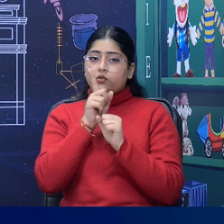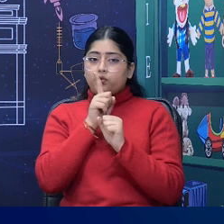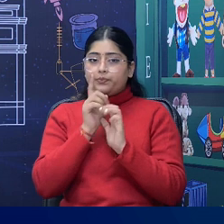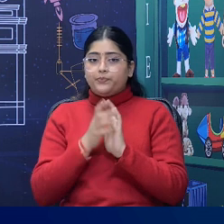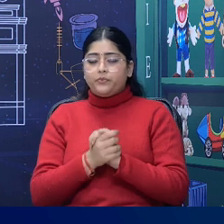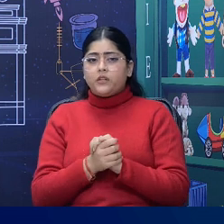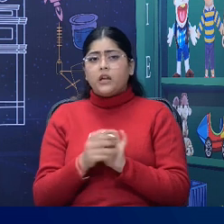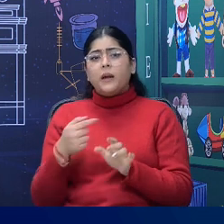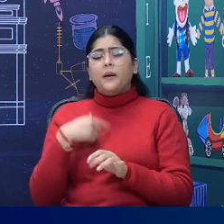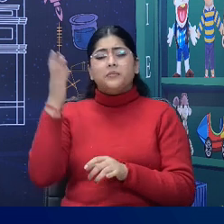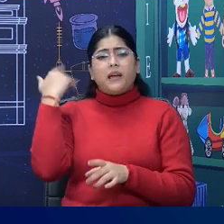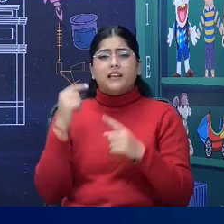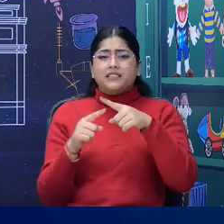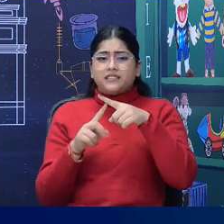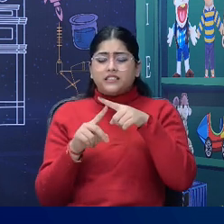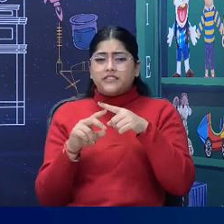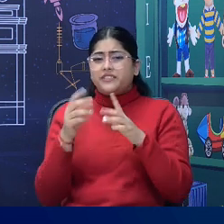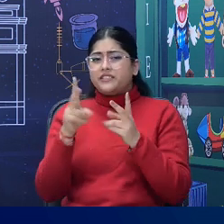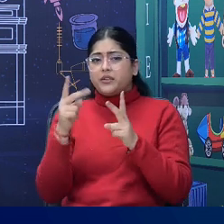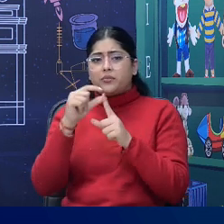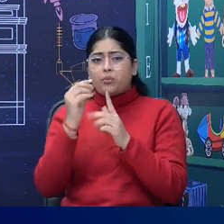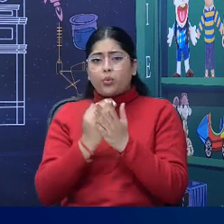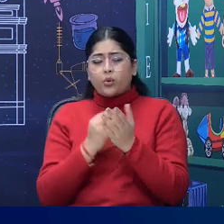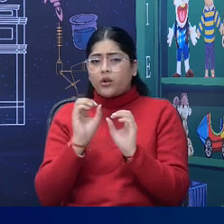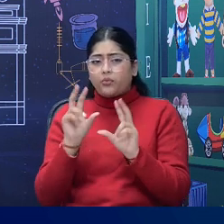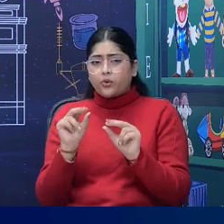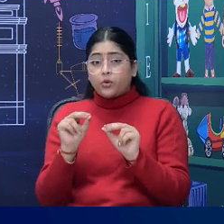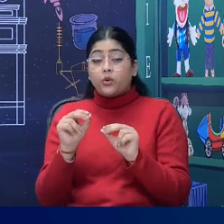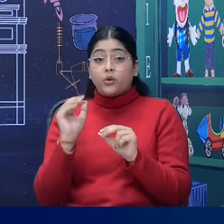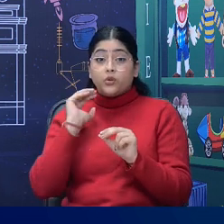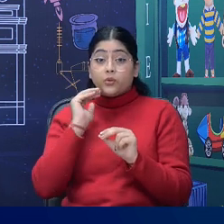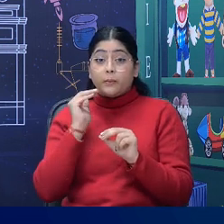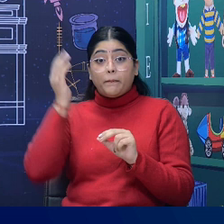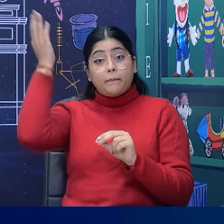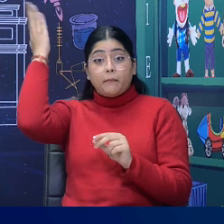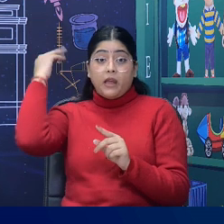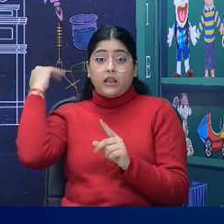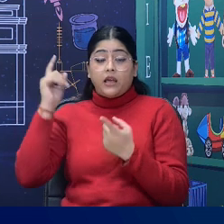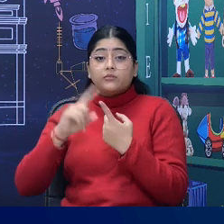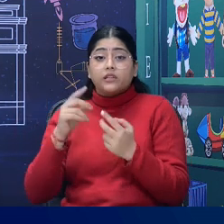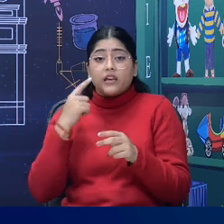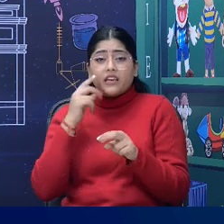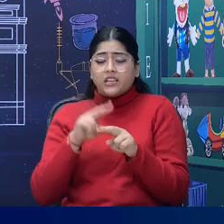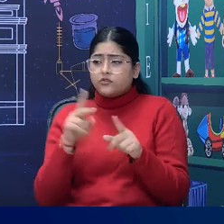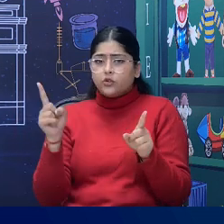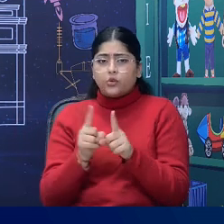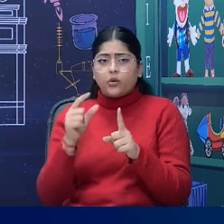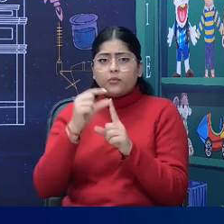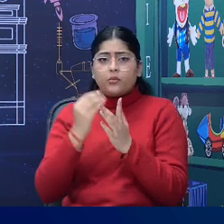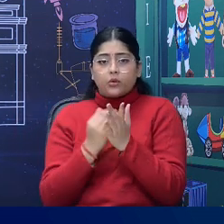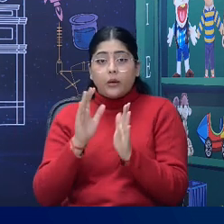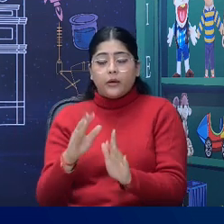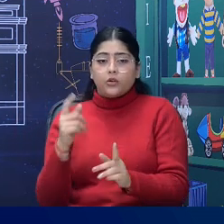वगैरह और इस तरह के प्रोग्राम भी नहीं होते थे तो जो भी प्रोग्राम होता था लोग उसको बड़े चाव से देखा जाते थे बता रहे हैं कि लंबी दाढ़ी और पीड़ पर